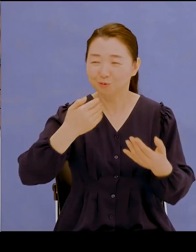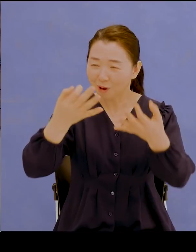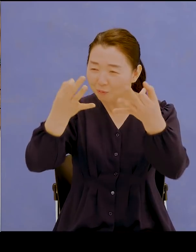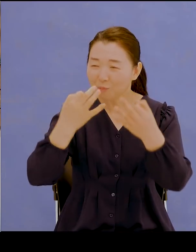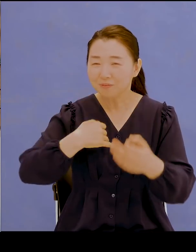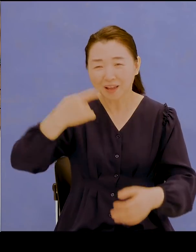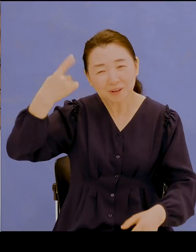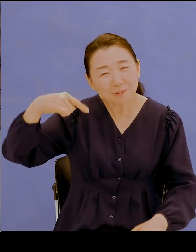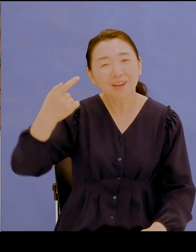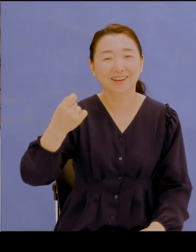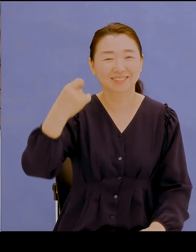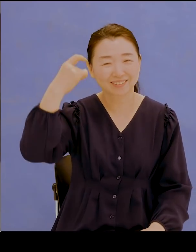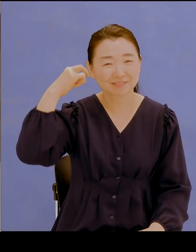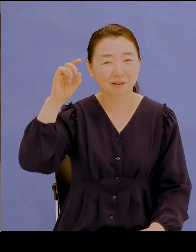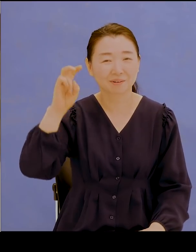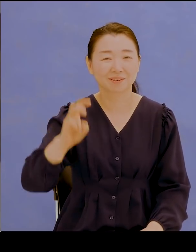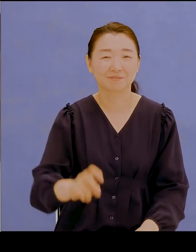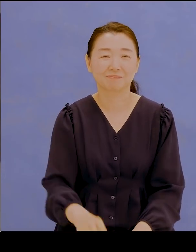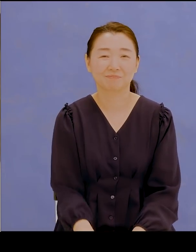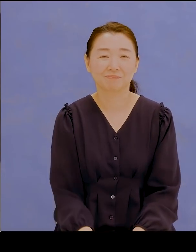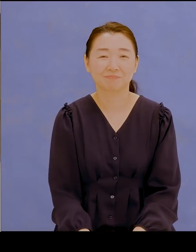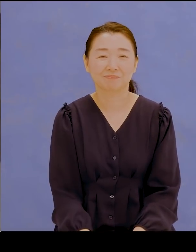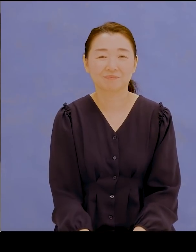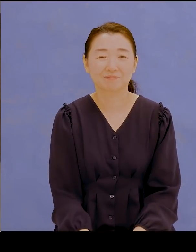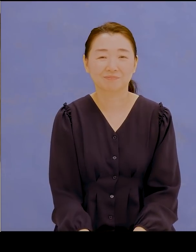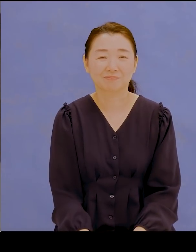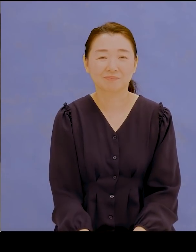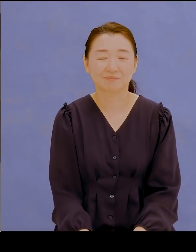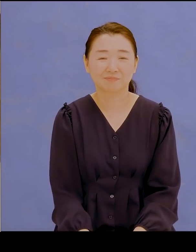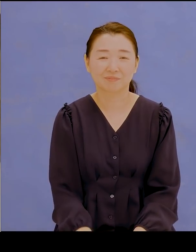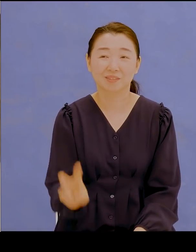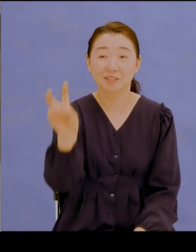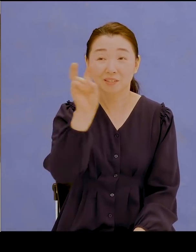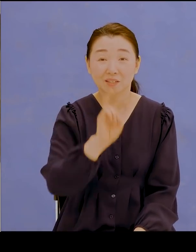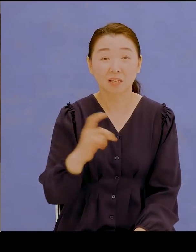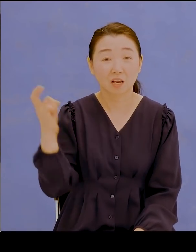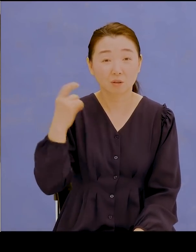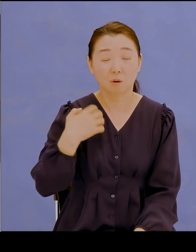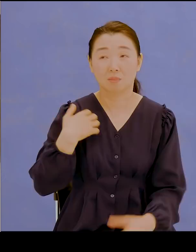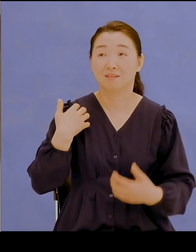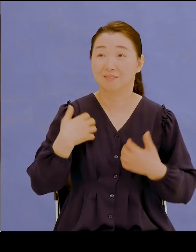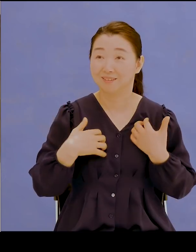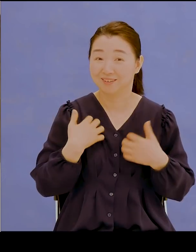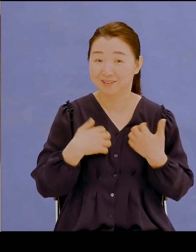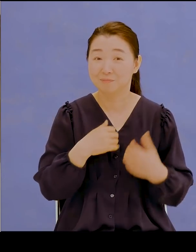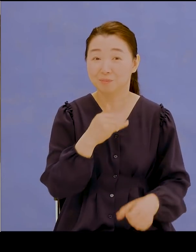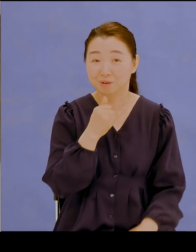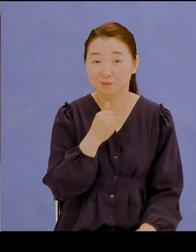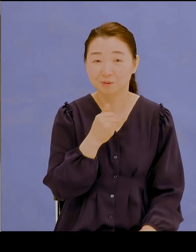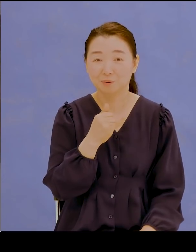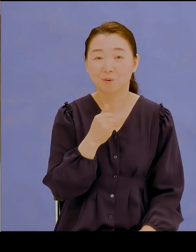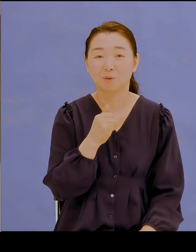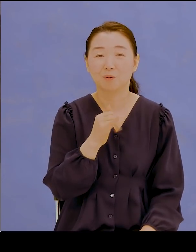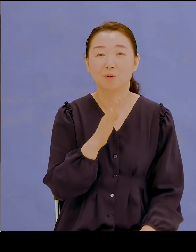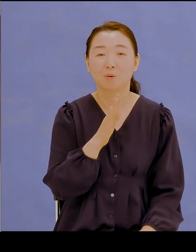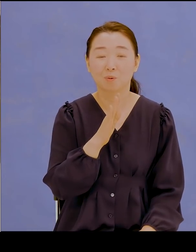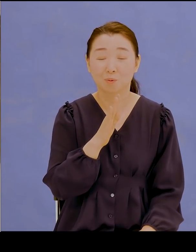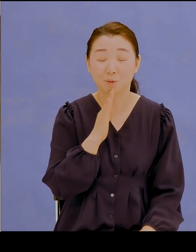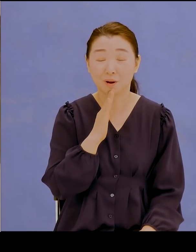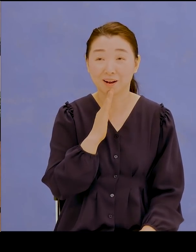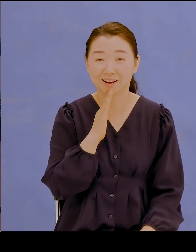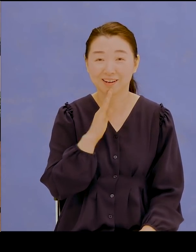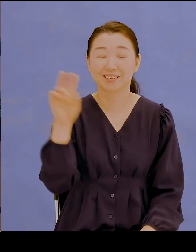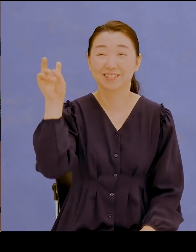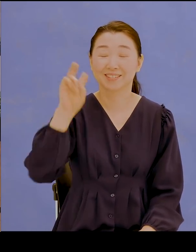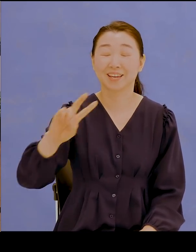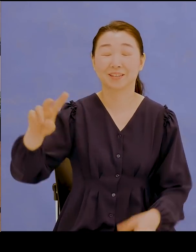약간 도라이로. 너무 왜냐면 네. 막 찬양을 들으면 내가 너무 기뻐가지고 머십